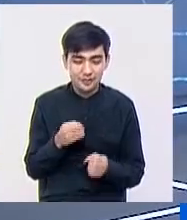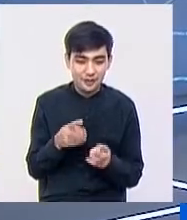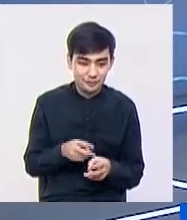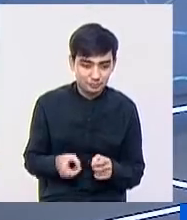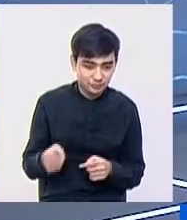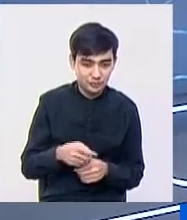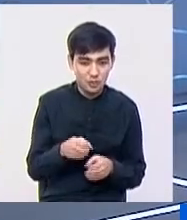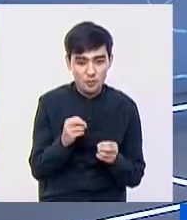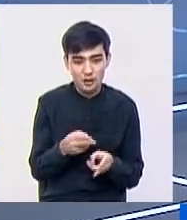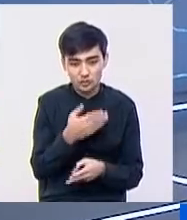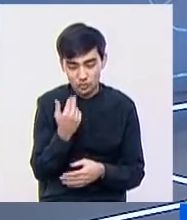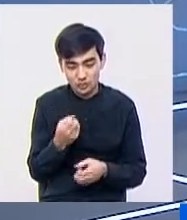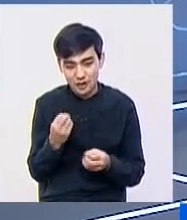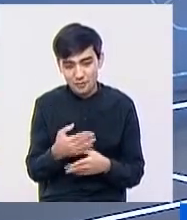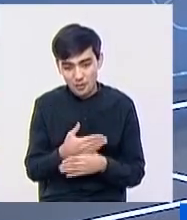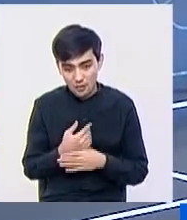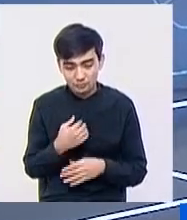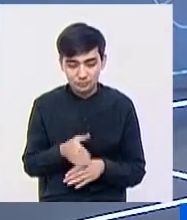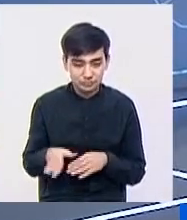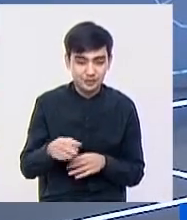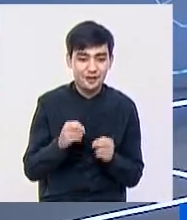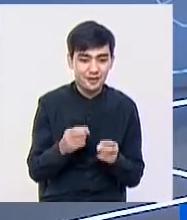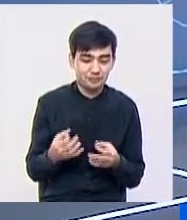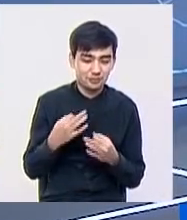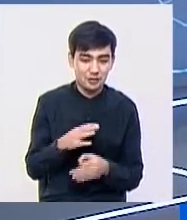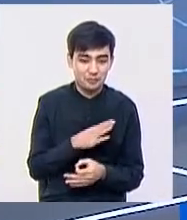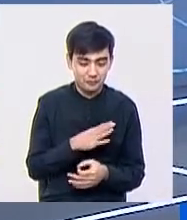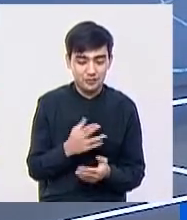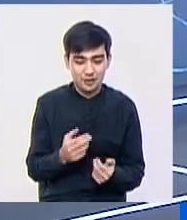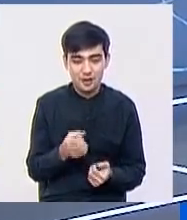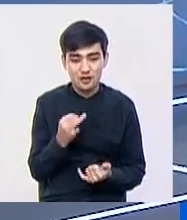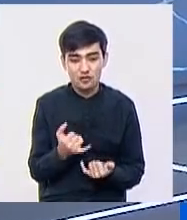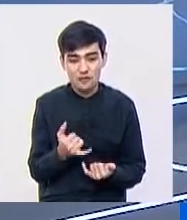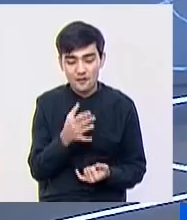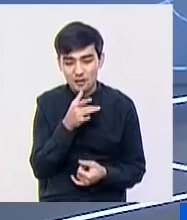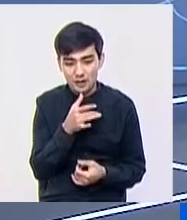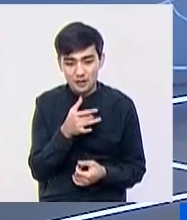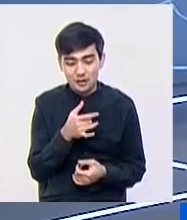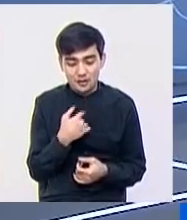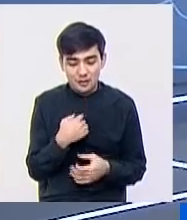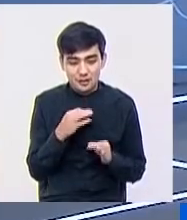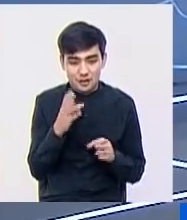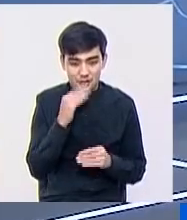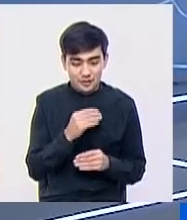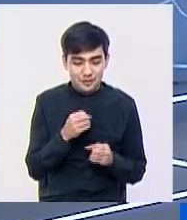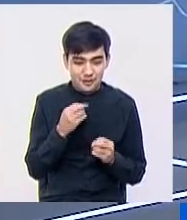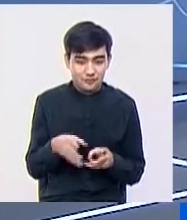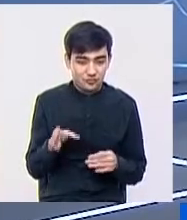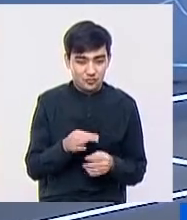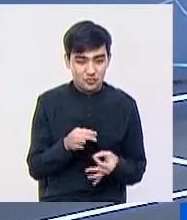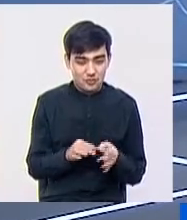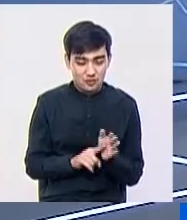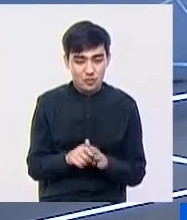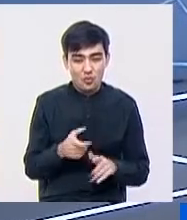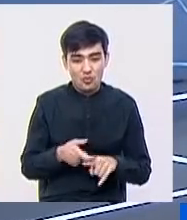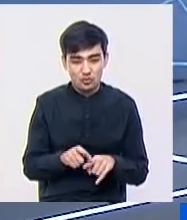где безопасно можно нам как-то ездить. На сегодняшний момент я вам скажу, что как бы ни стабилизировалась ситуация,